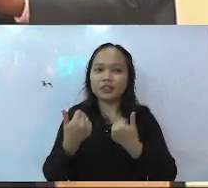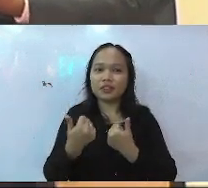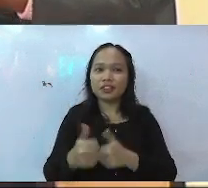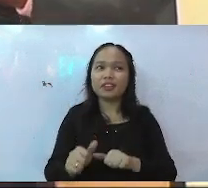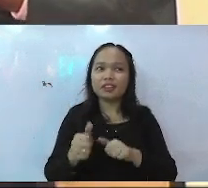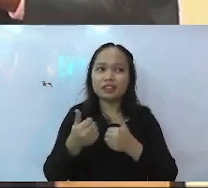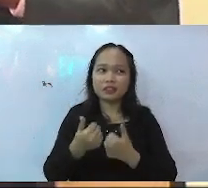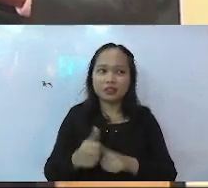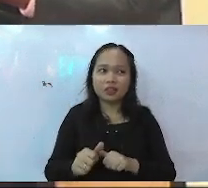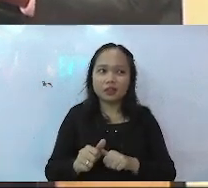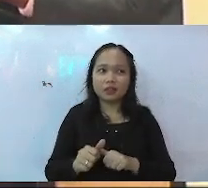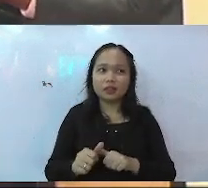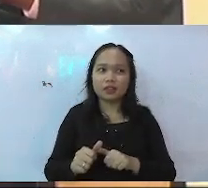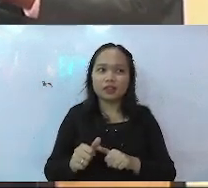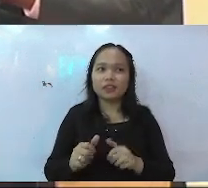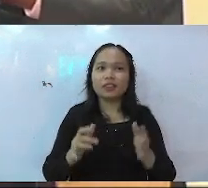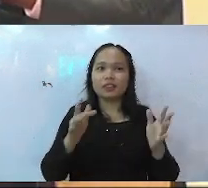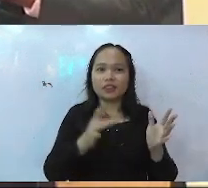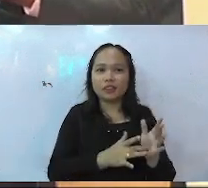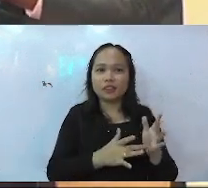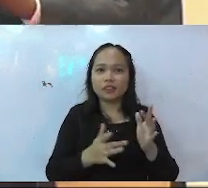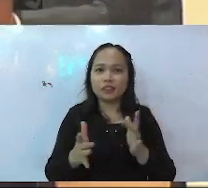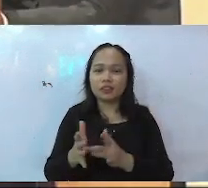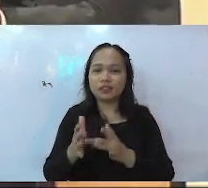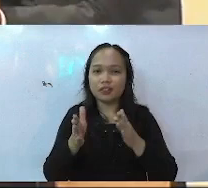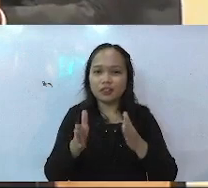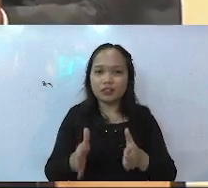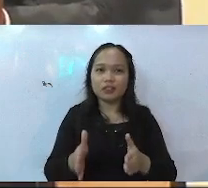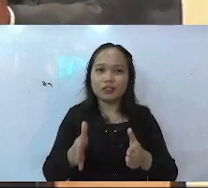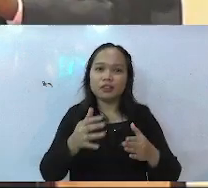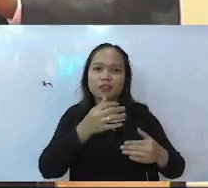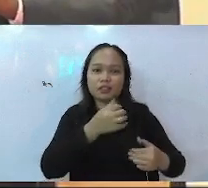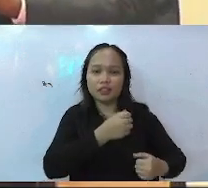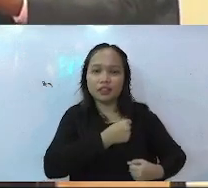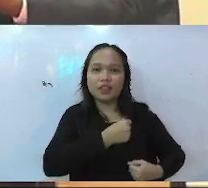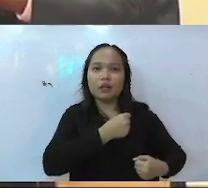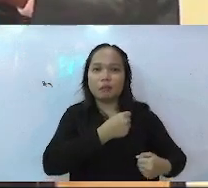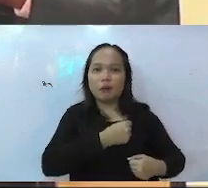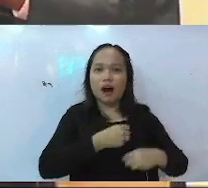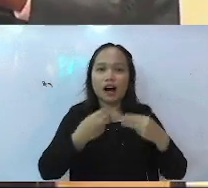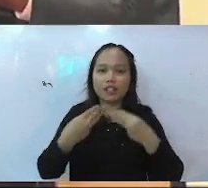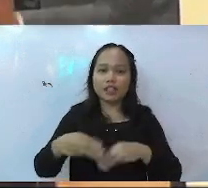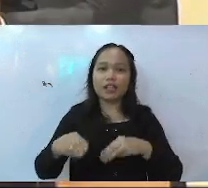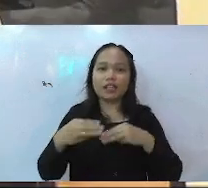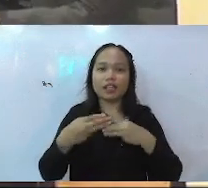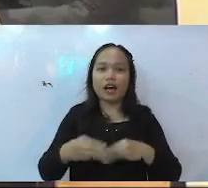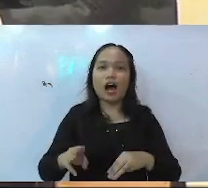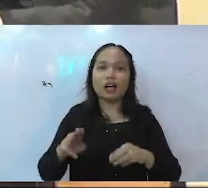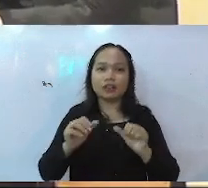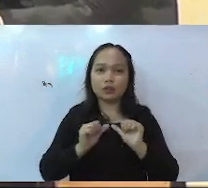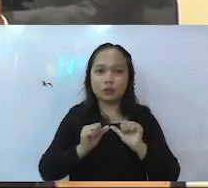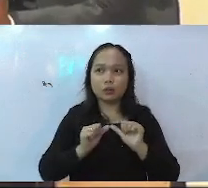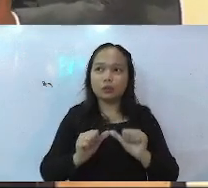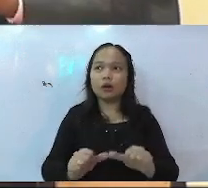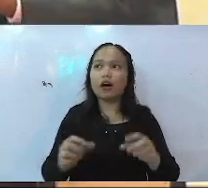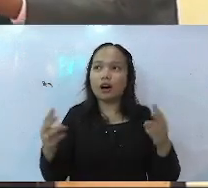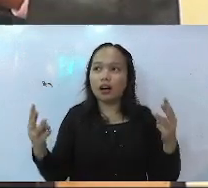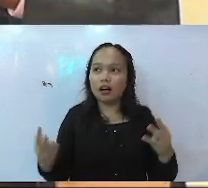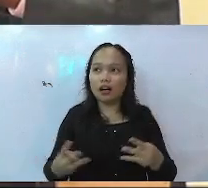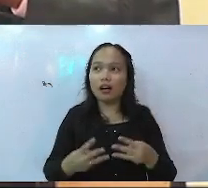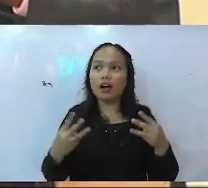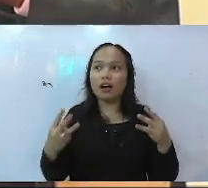sundan o kristiyanong kawal ayos sa